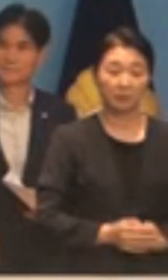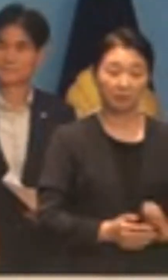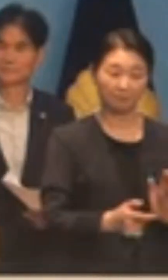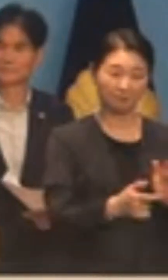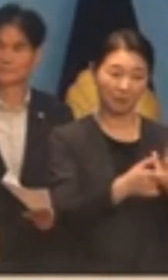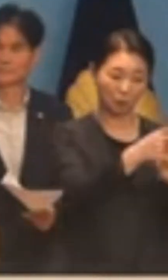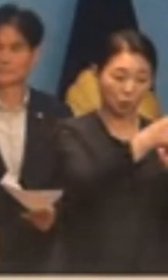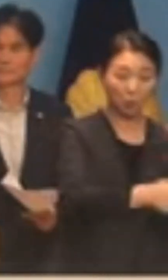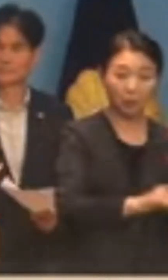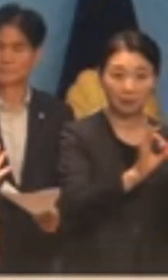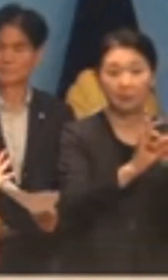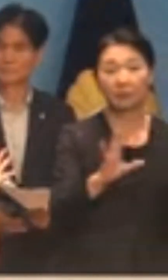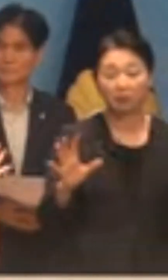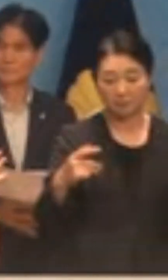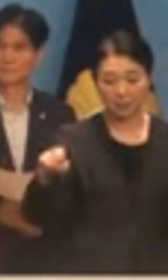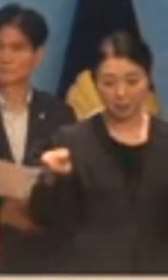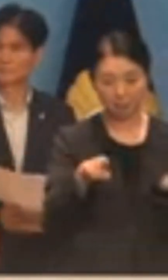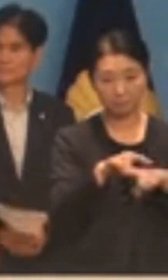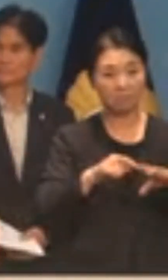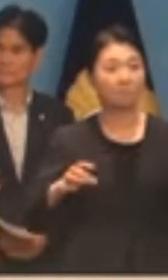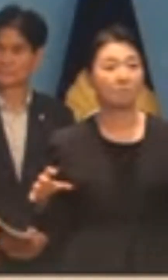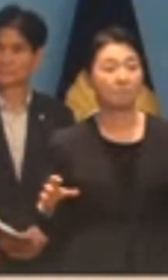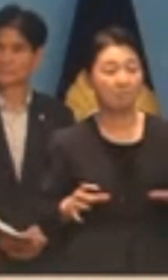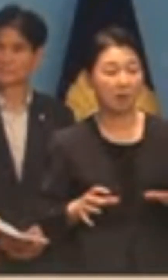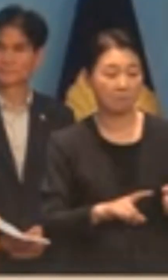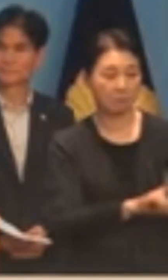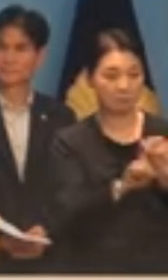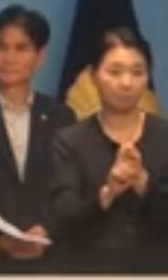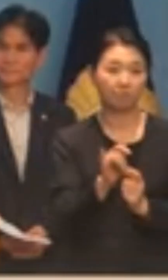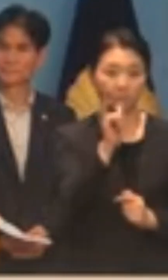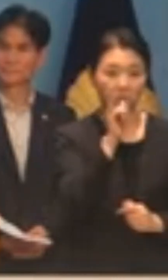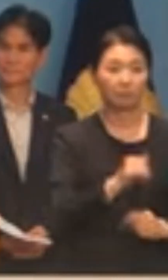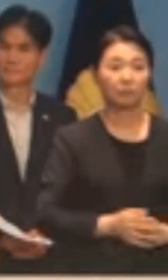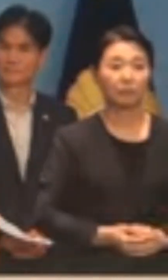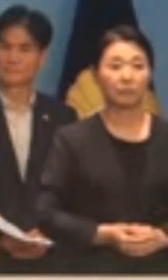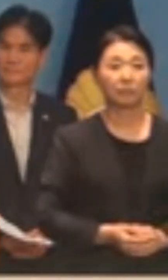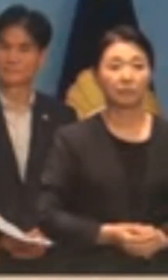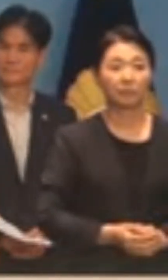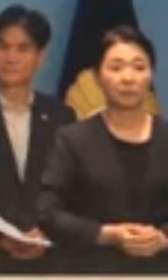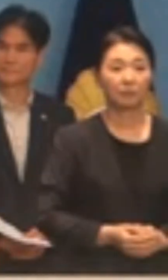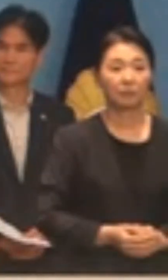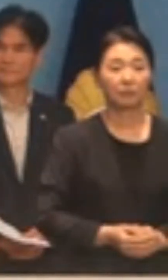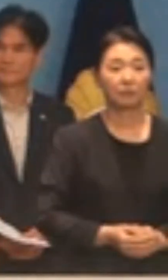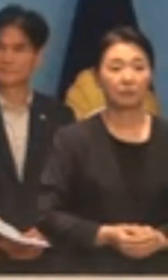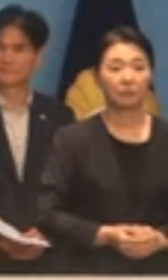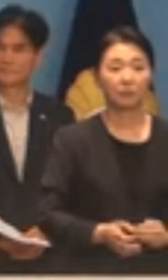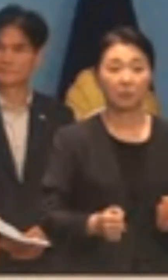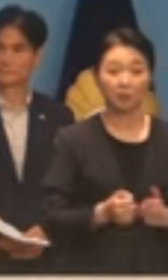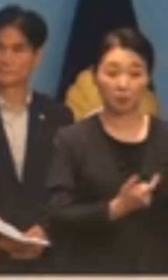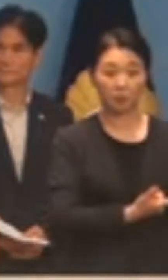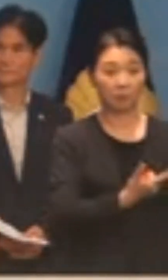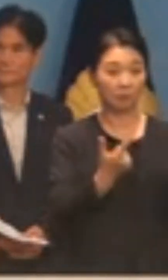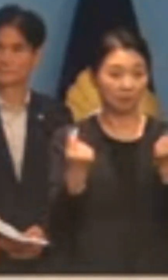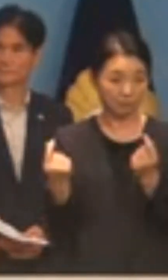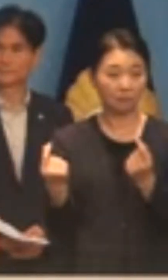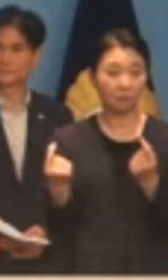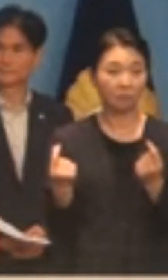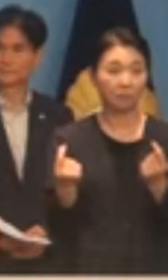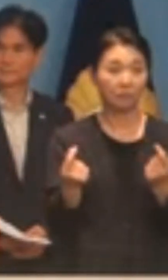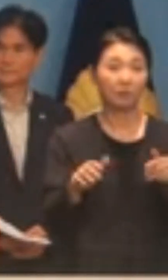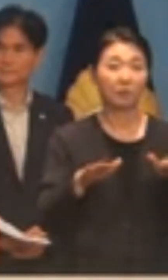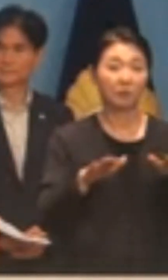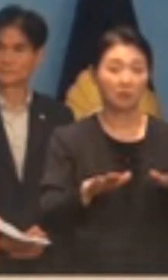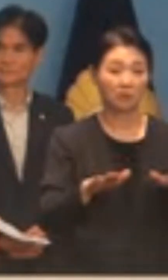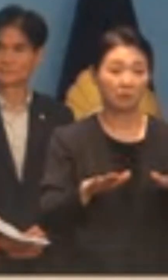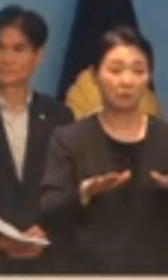초교파적으로 같이 함께 연대해 있습니다. 그래서 우리 모두가